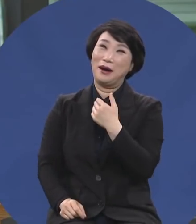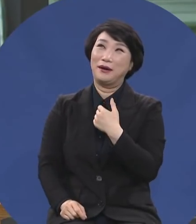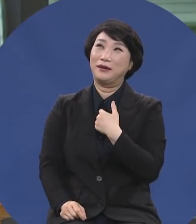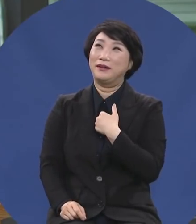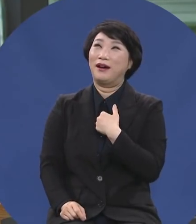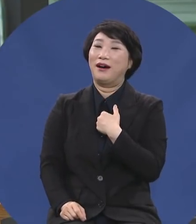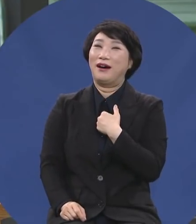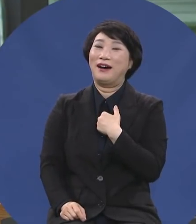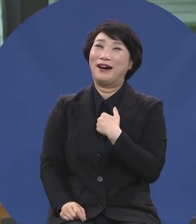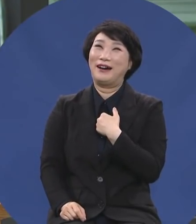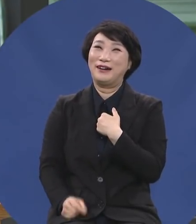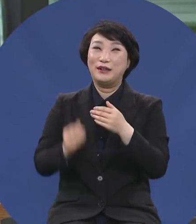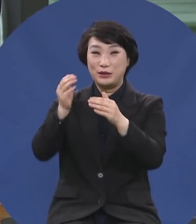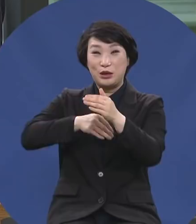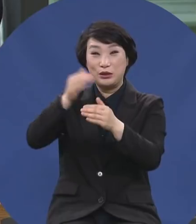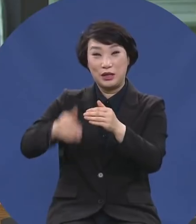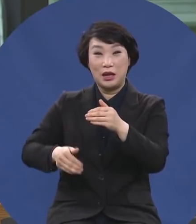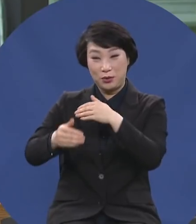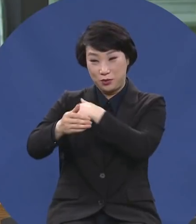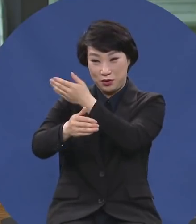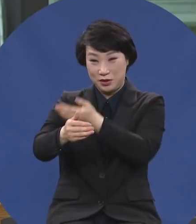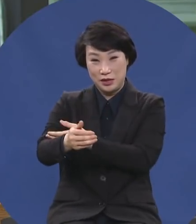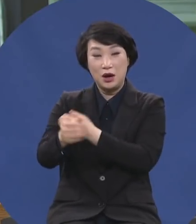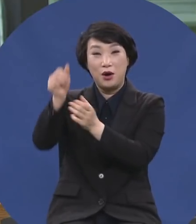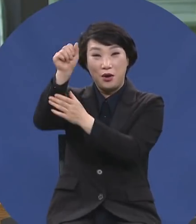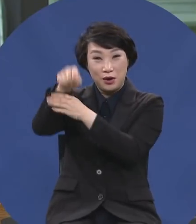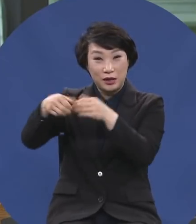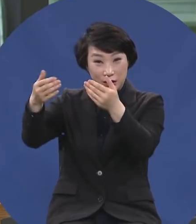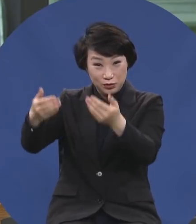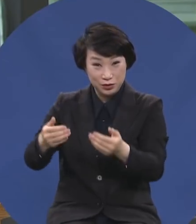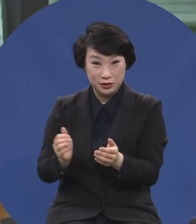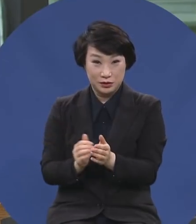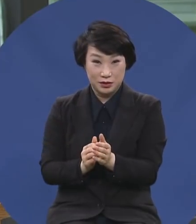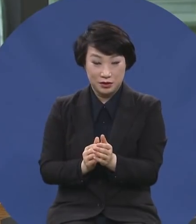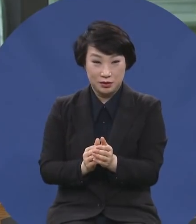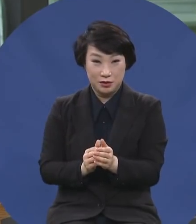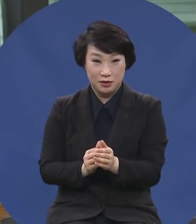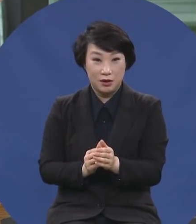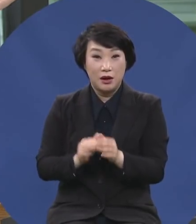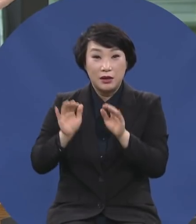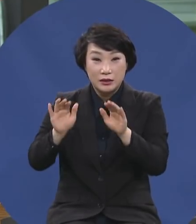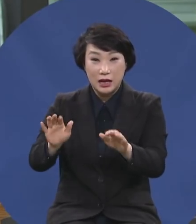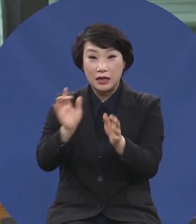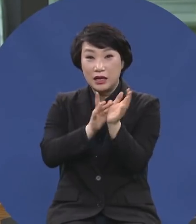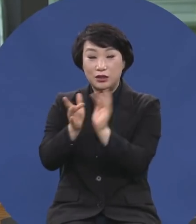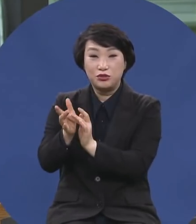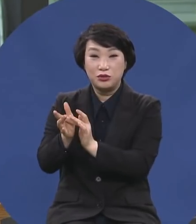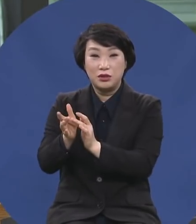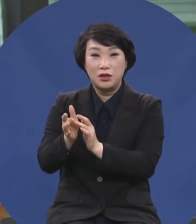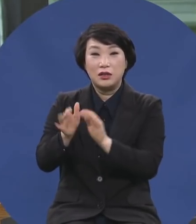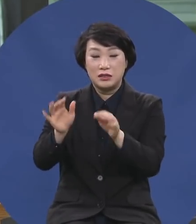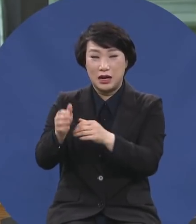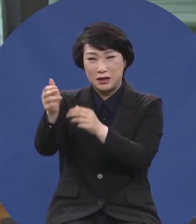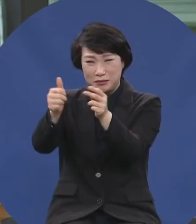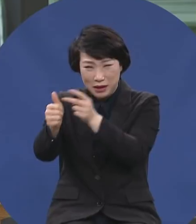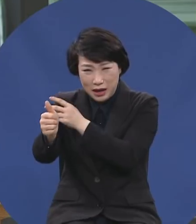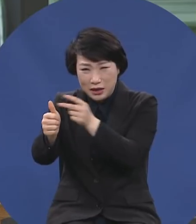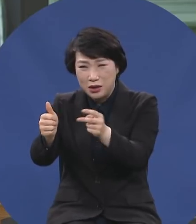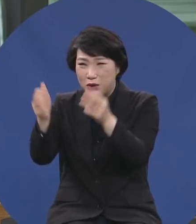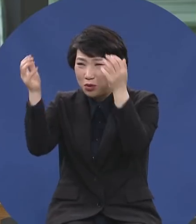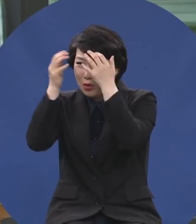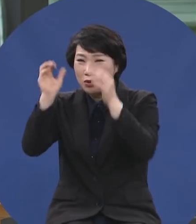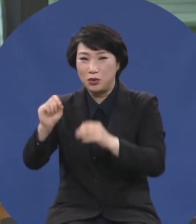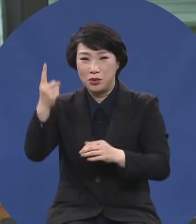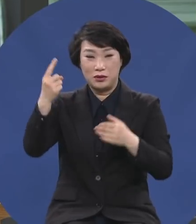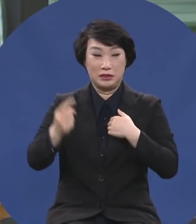있는 절대적 권리를 허락해 주셨으니 그가 마지막의 고통으로